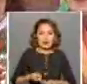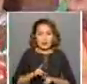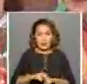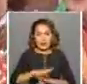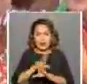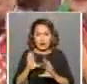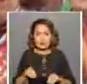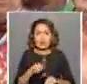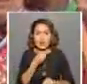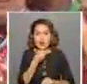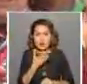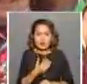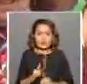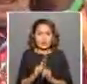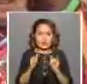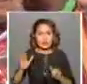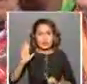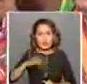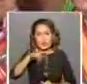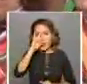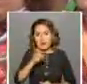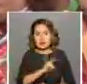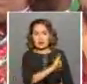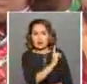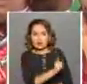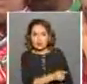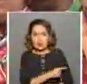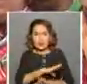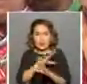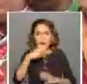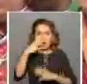жақсы мүмкіндіктер алып келеді. Көрме арқылы Қазақ елінің мықтылығын күллі халық мойындайды әлі.